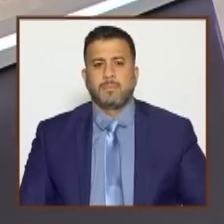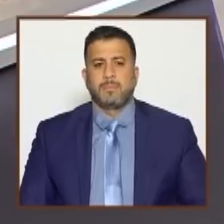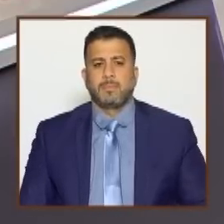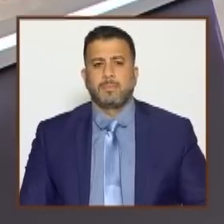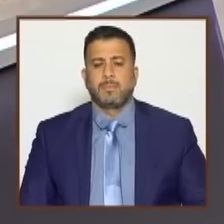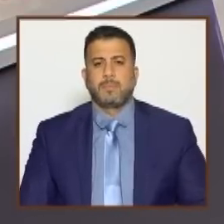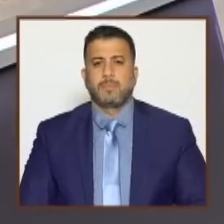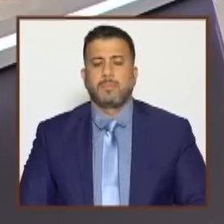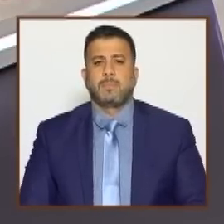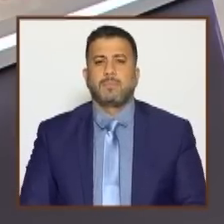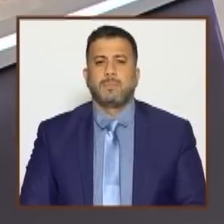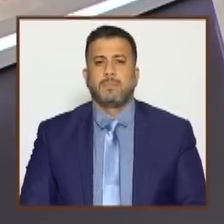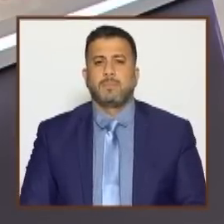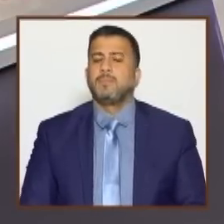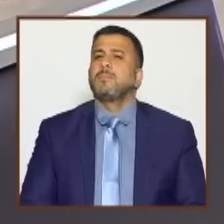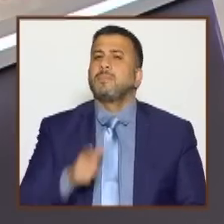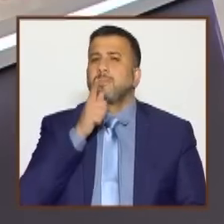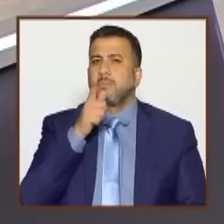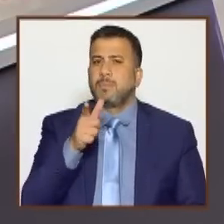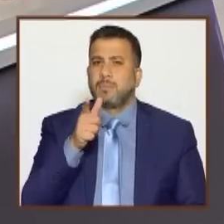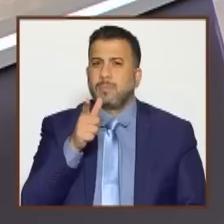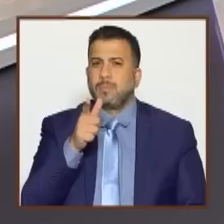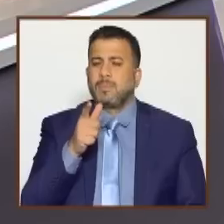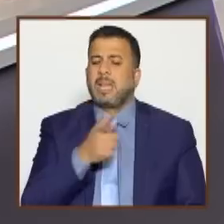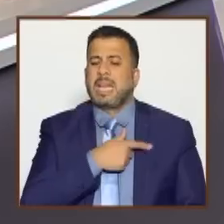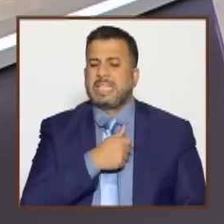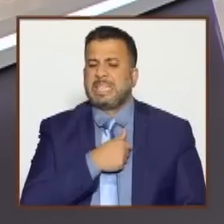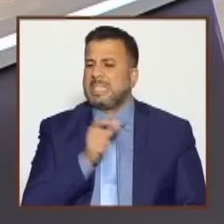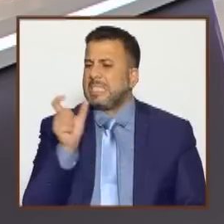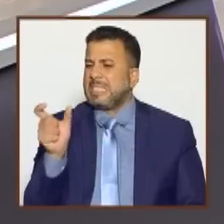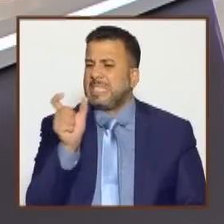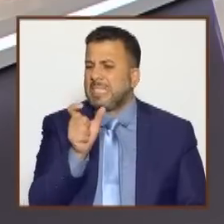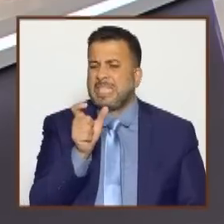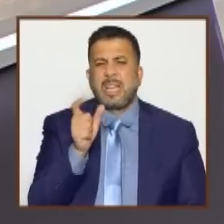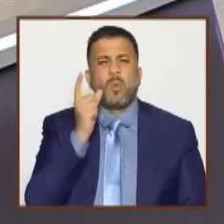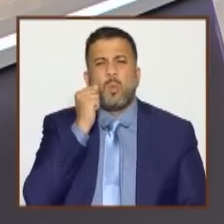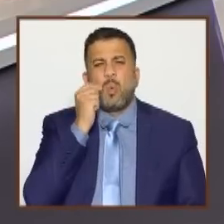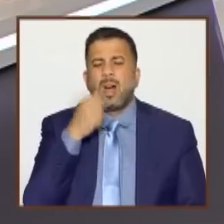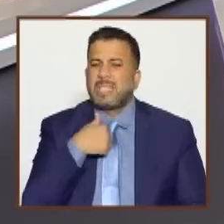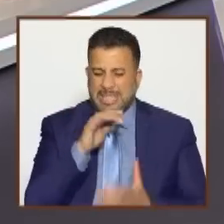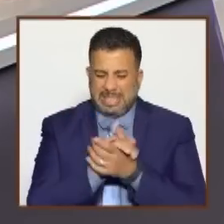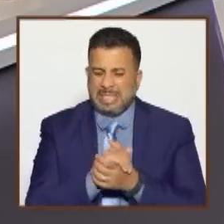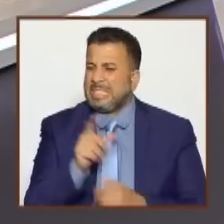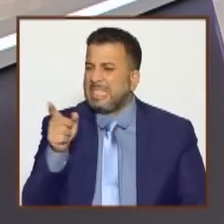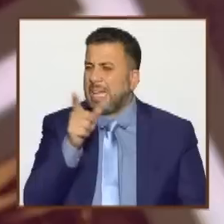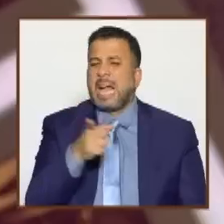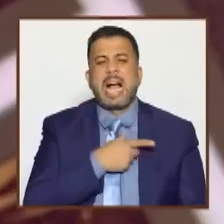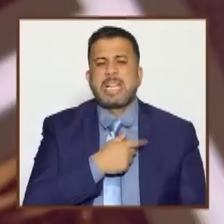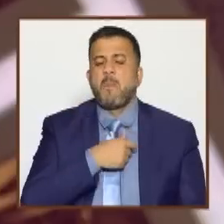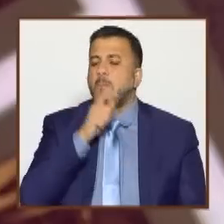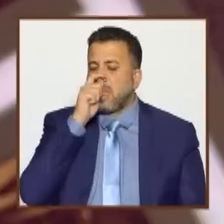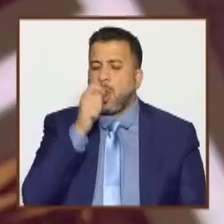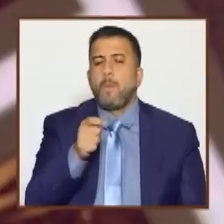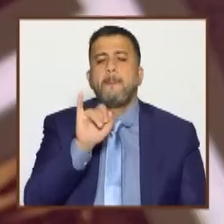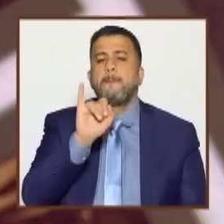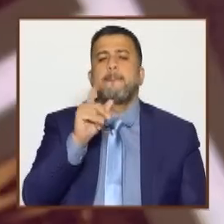أبو خالد يسأل يقول بعض الناس يطلق على نفسه ألقاب، مثلا يقول المظلوم، أبو غضب، وشيء من هذا القبيل، يقول هم يقولون